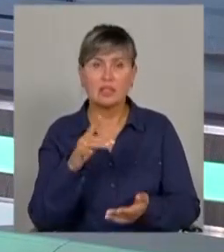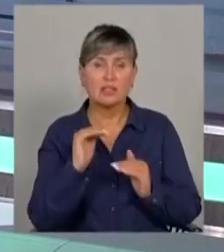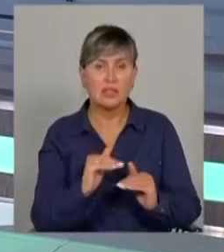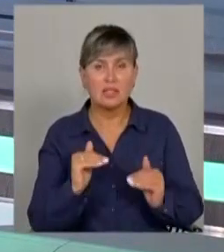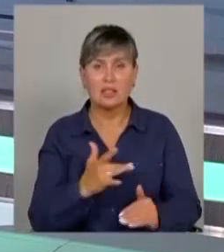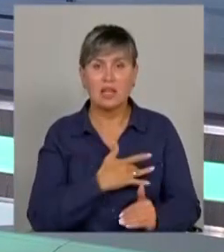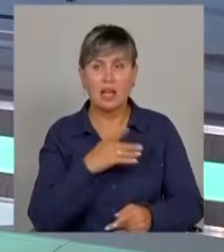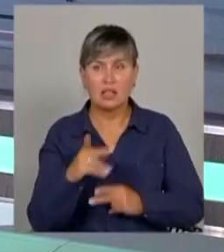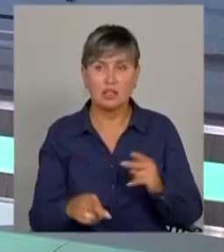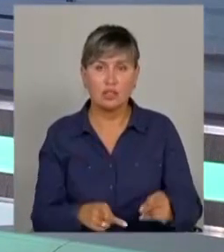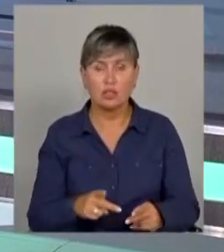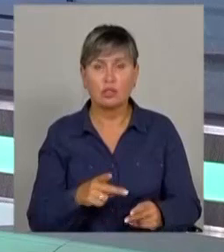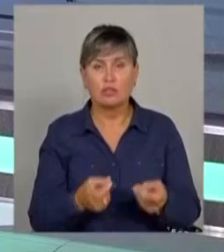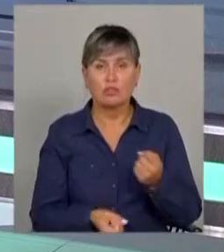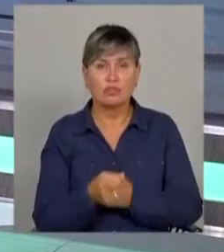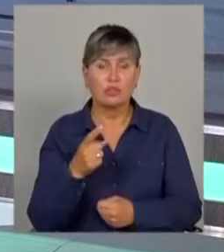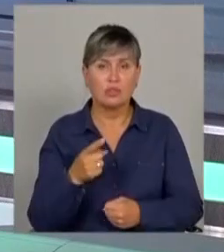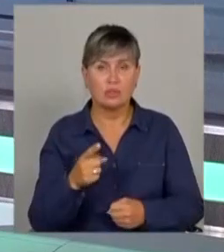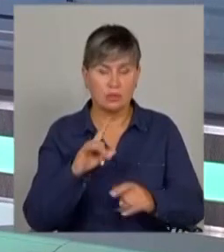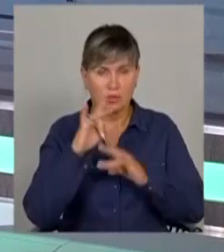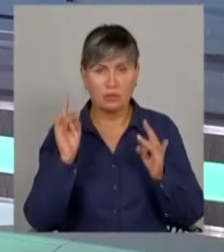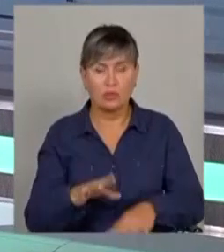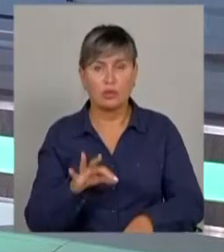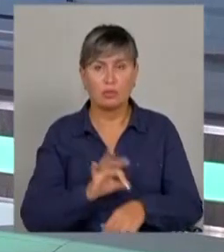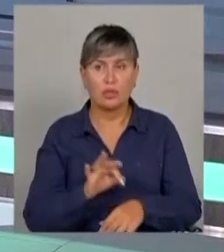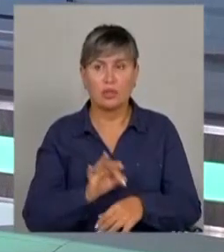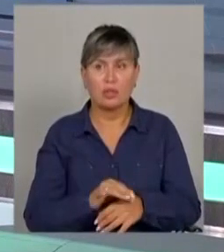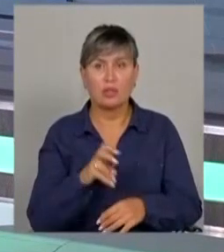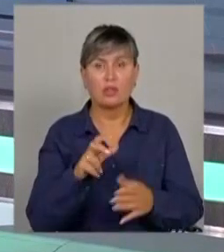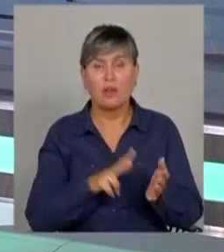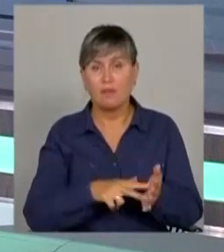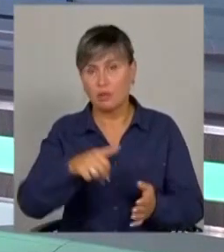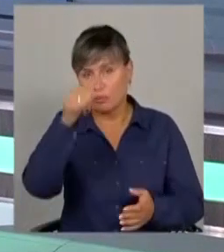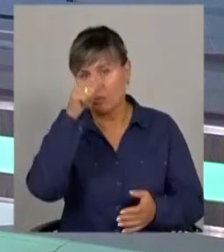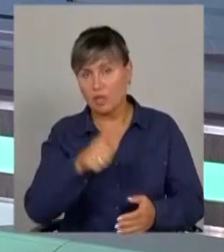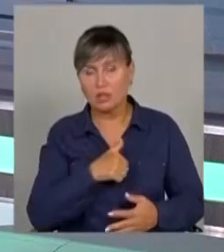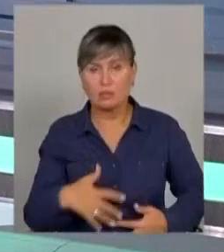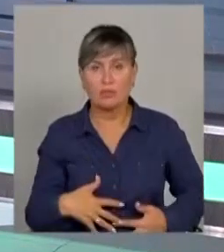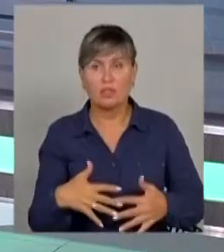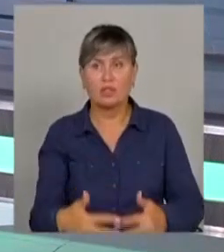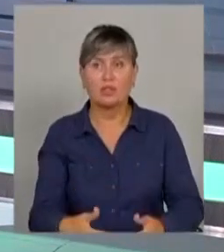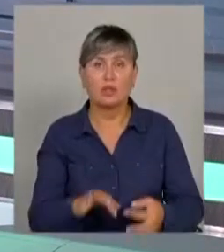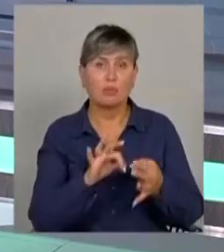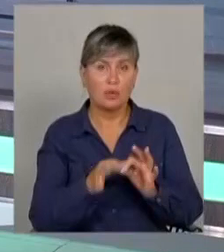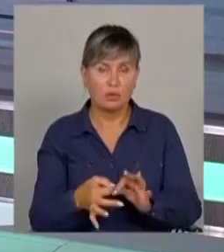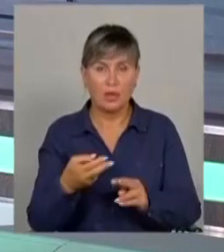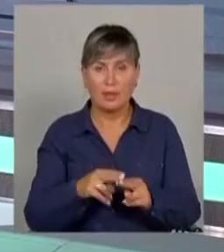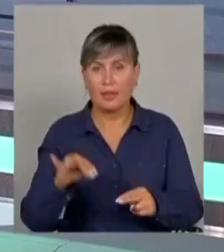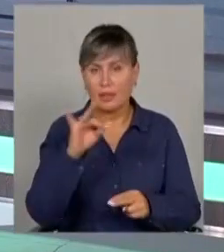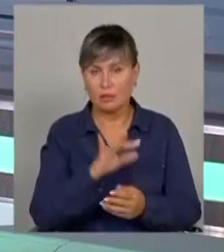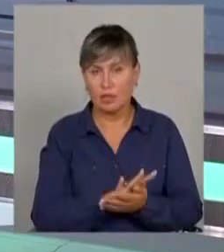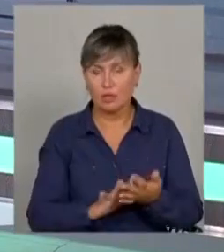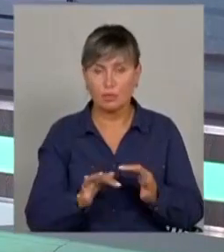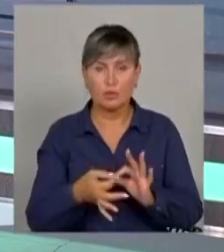кардиохирургии. Уроженницы выявили непредсказуемую патологию только на 8-м месяце беременности. Подробности этой истории в